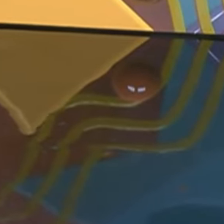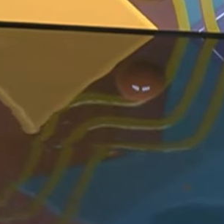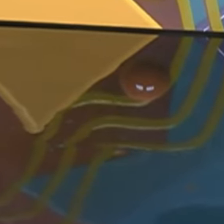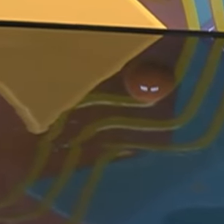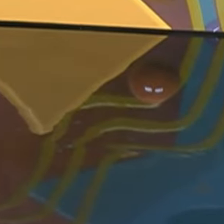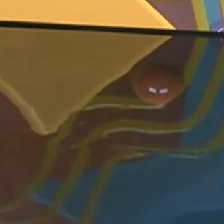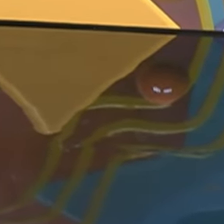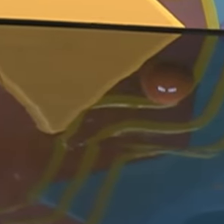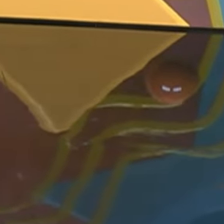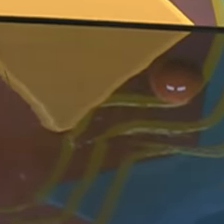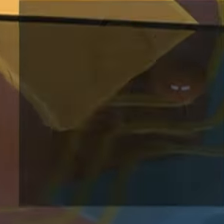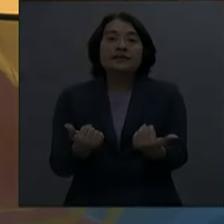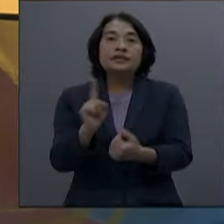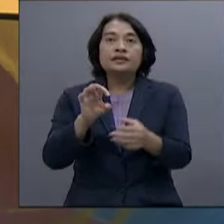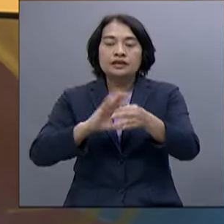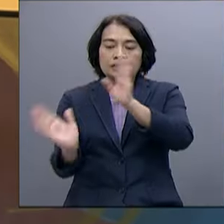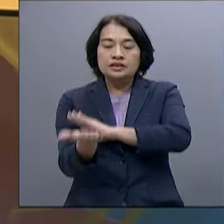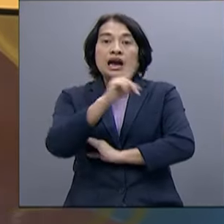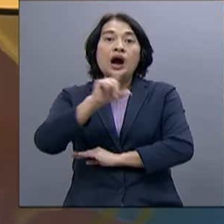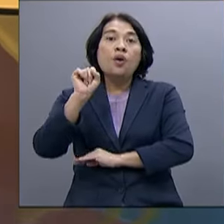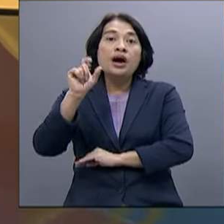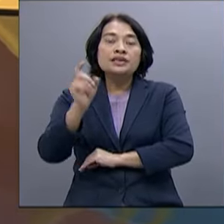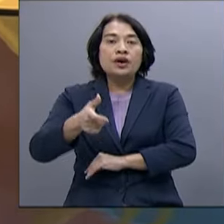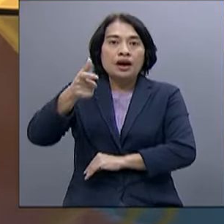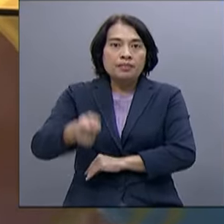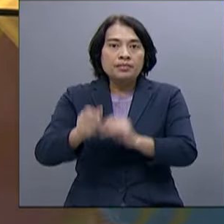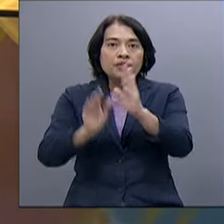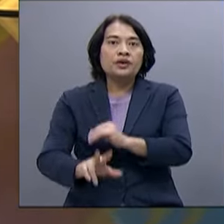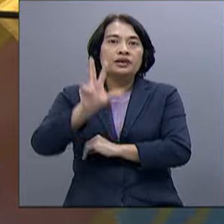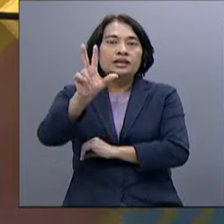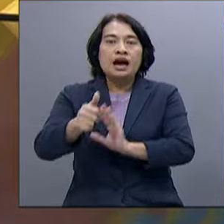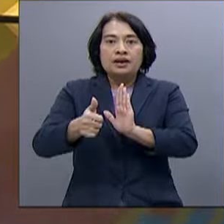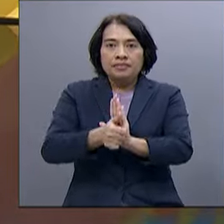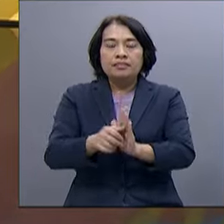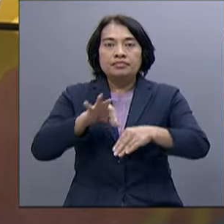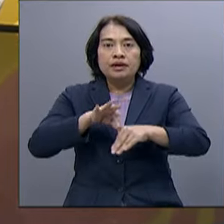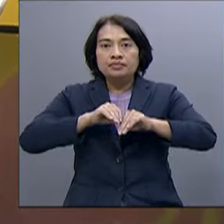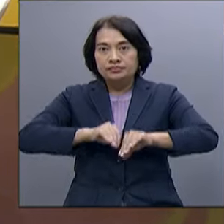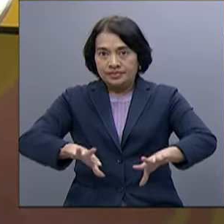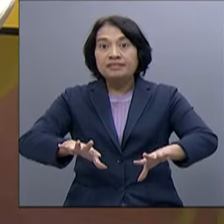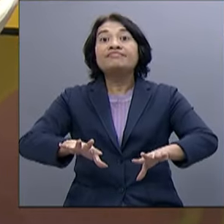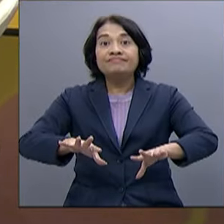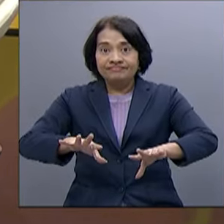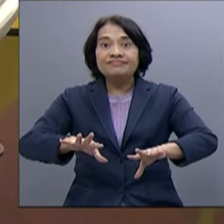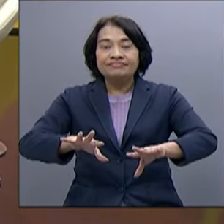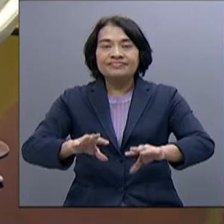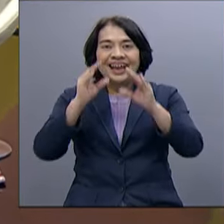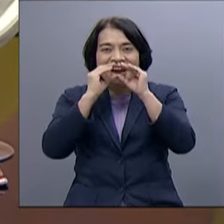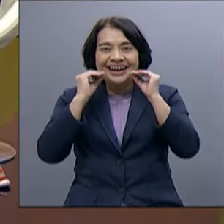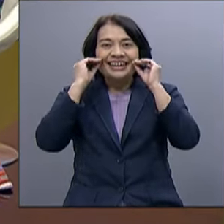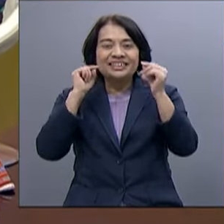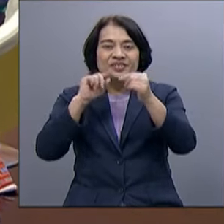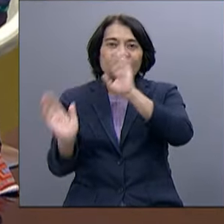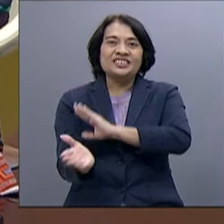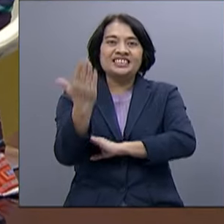่อในช่วงสีสันวาไรตี้นะครับเช้าวันศุกร์วันนี้ใครเปิดมาเจอเรา3คนฝากกดไลค์กดแชร์ส่งต่อสีสันส่งต่อรอยยิ้มเช้าวันศุกร์วันนี้ด้วยนะ